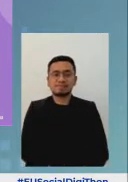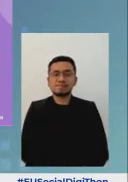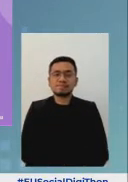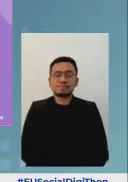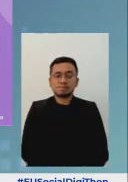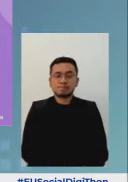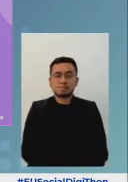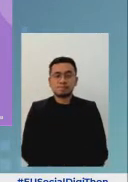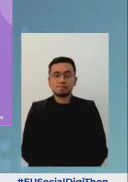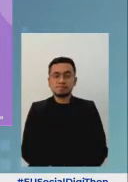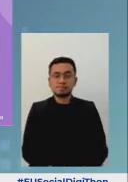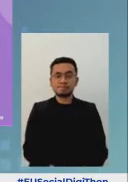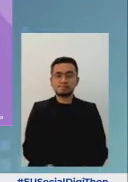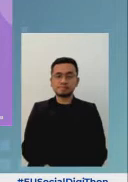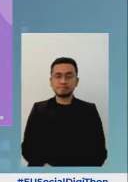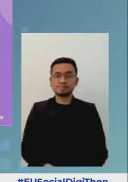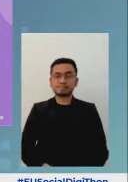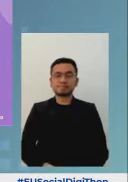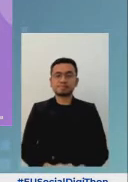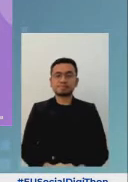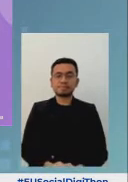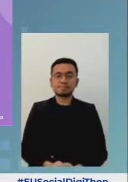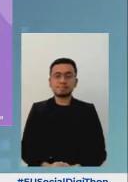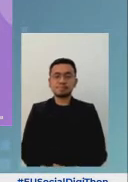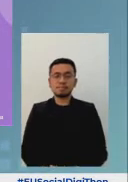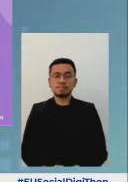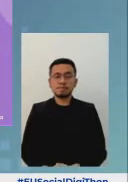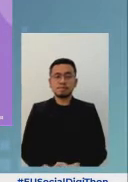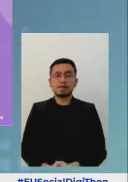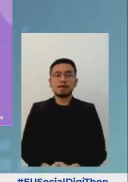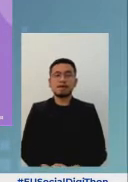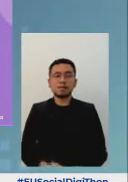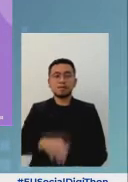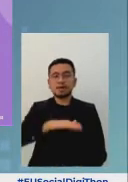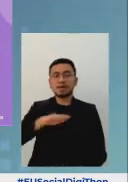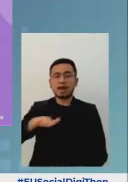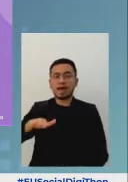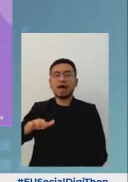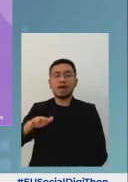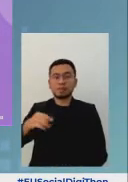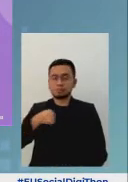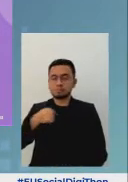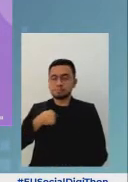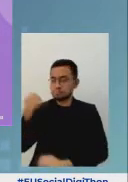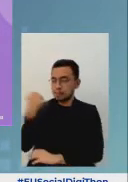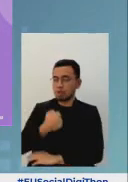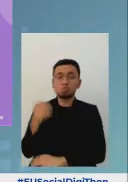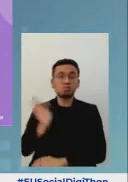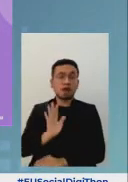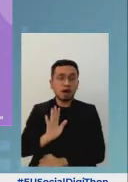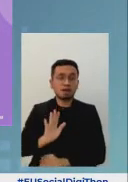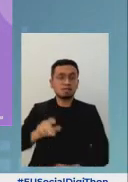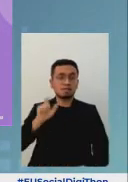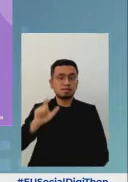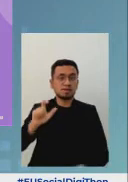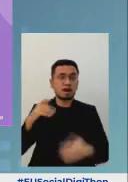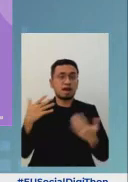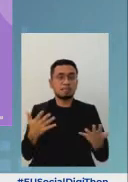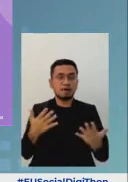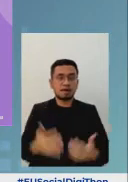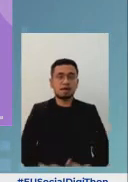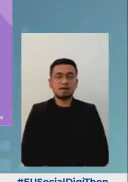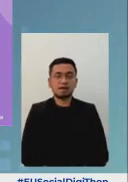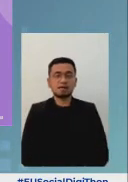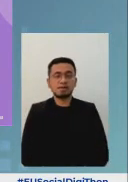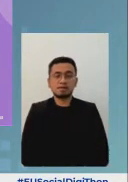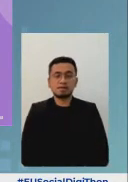supaya anak-anak kita ya, atau kita sendiri tidak menjadi pelaku, memang kita perlu gimana nih caranya